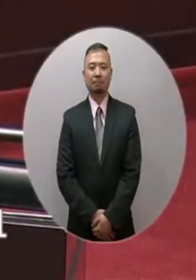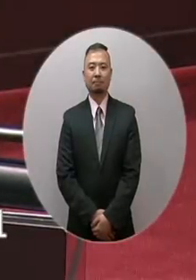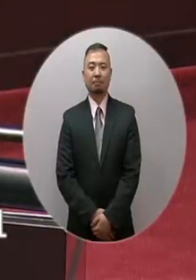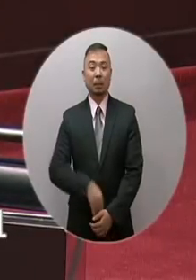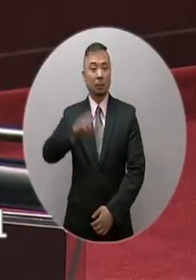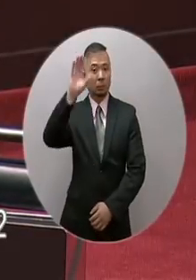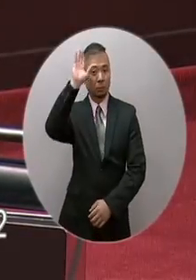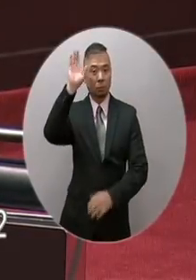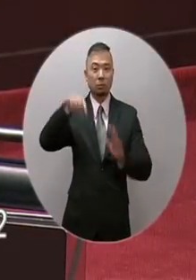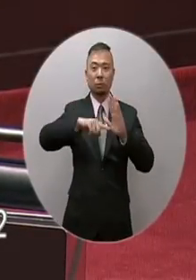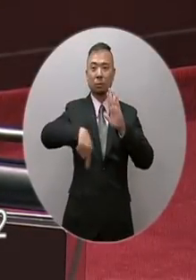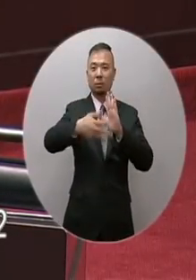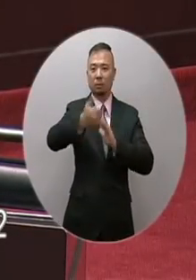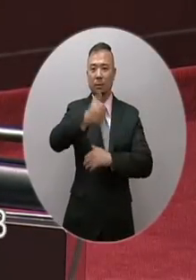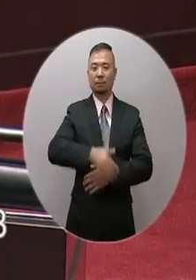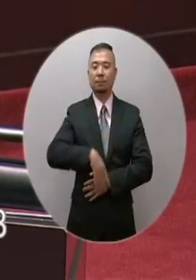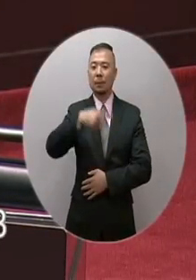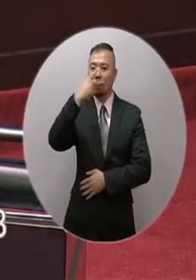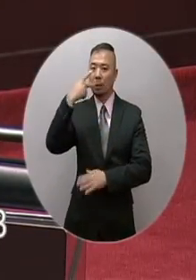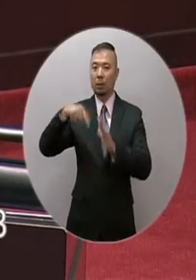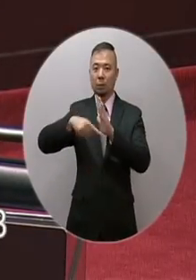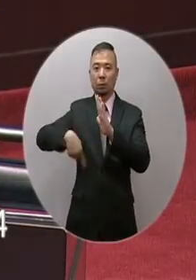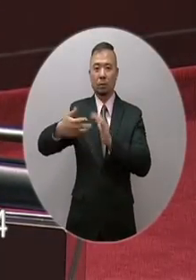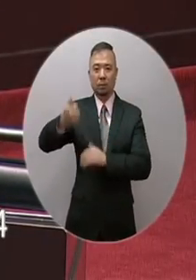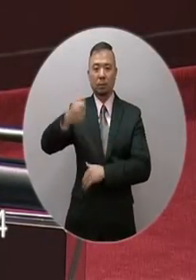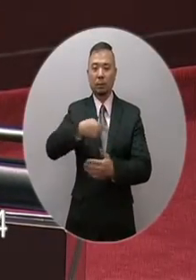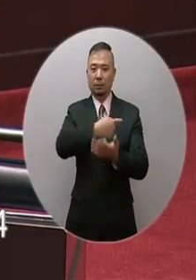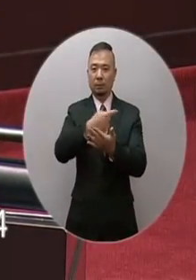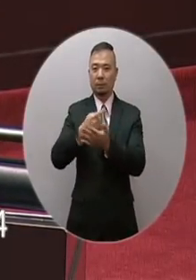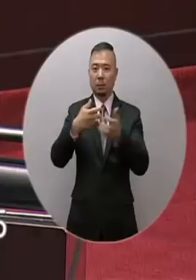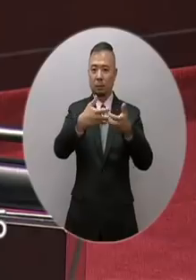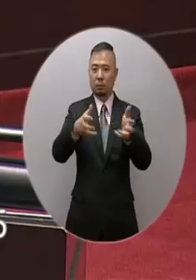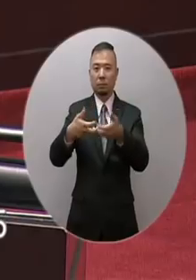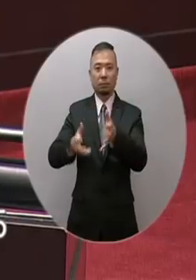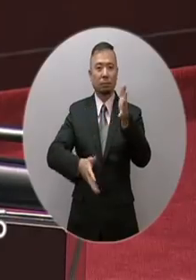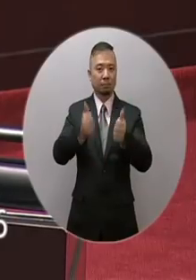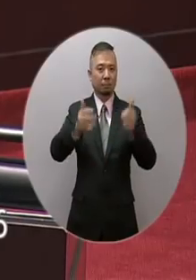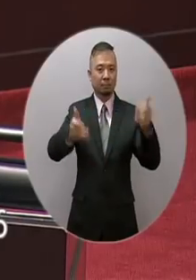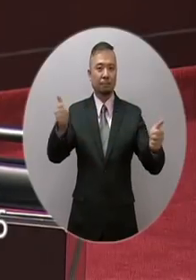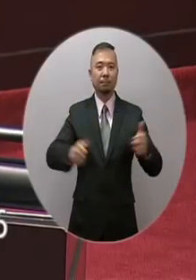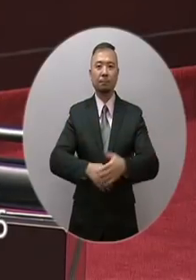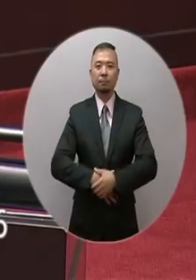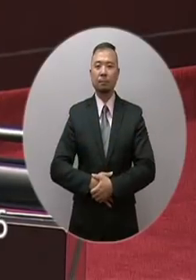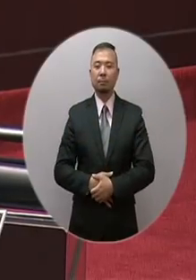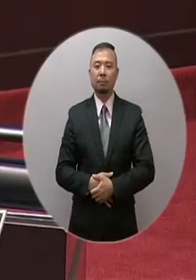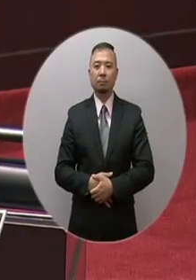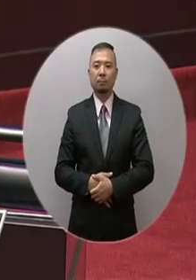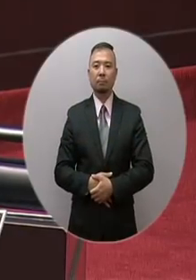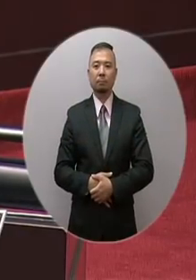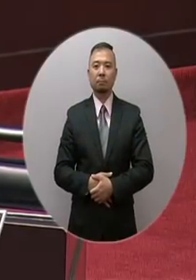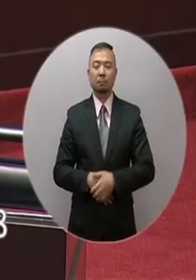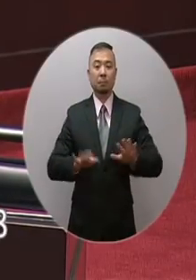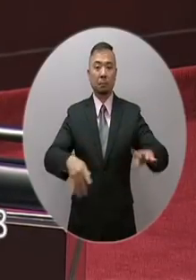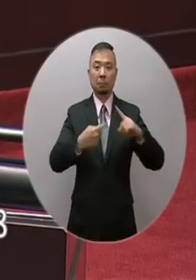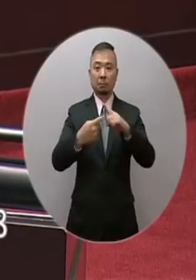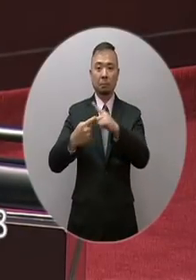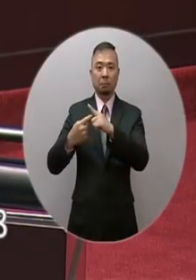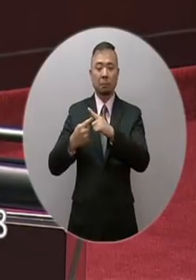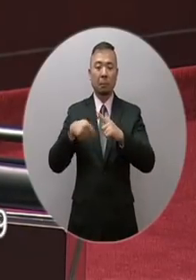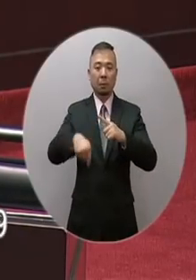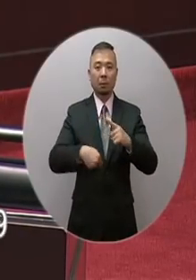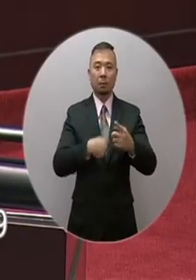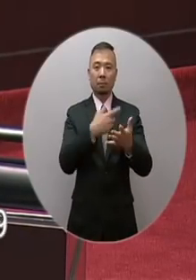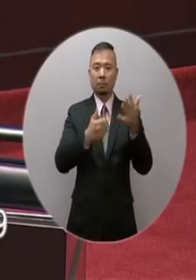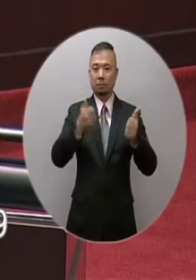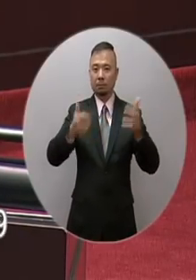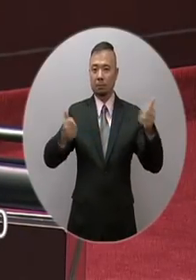苏院长、赖院长、各部会所长、列席的各部会的官员、本